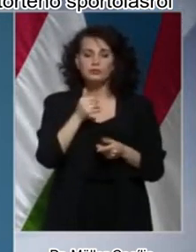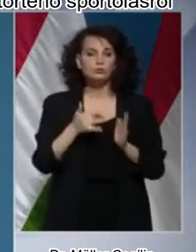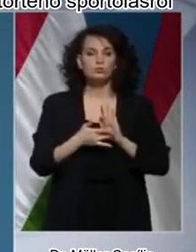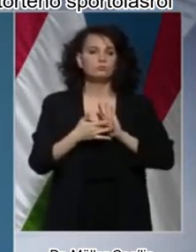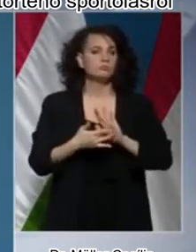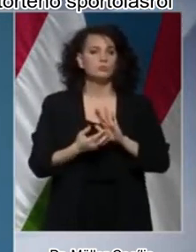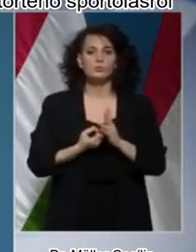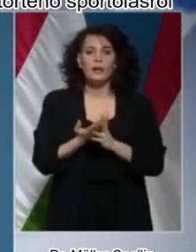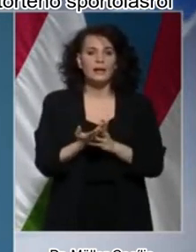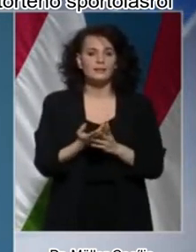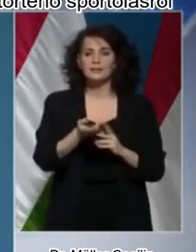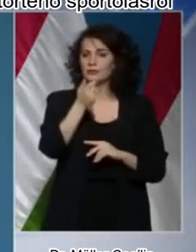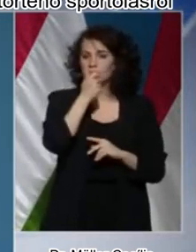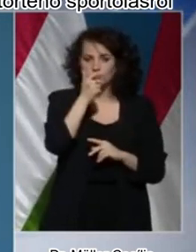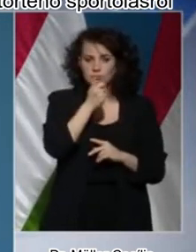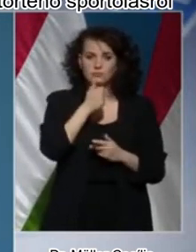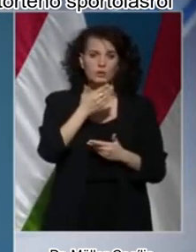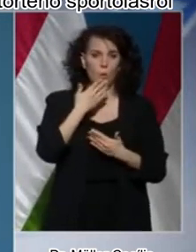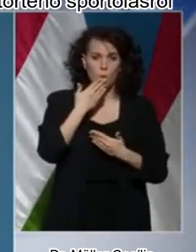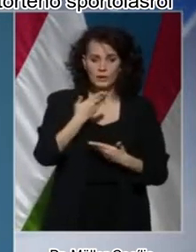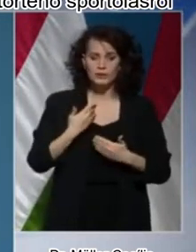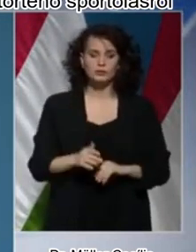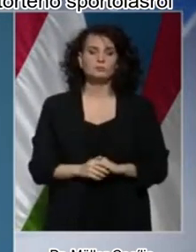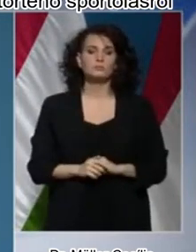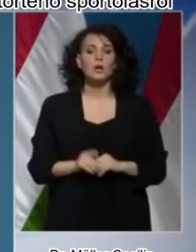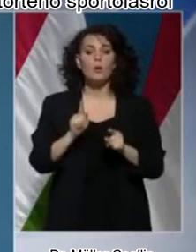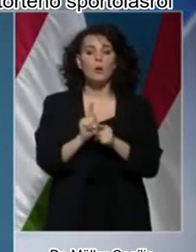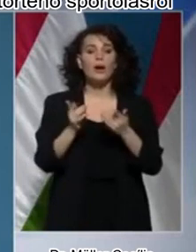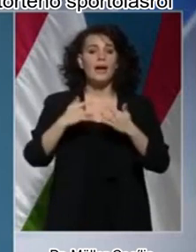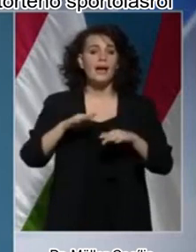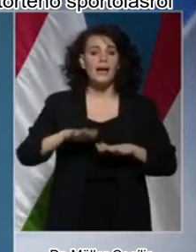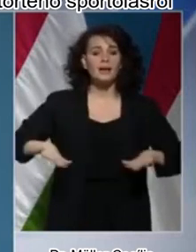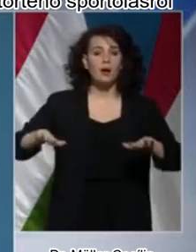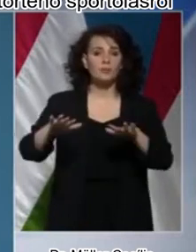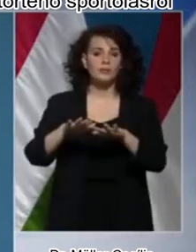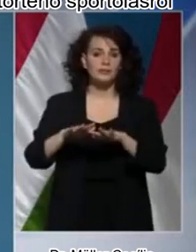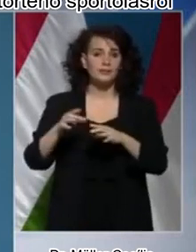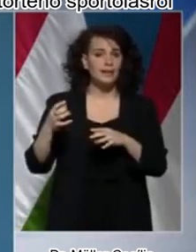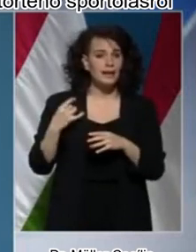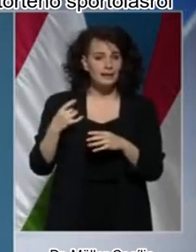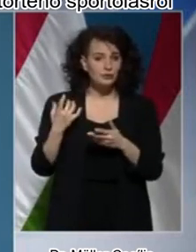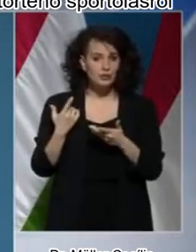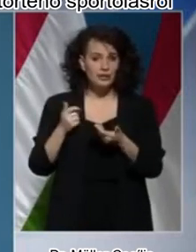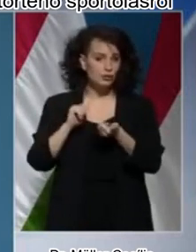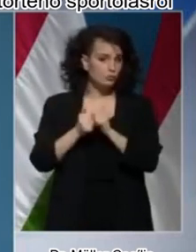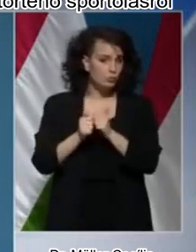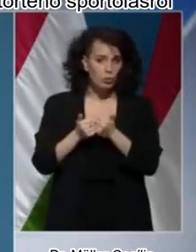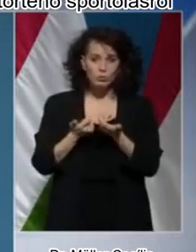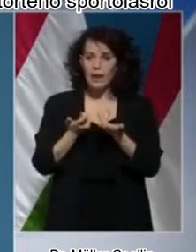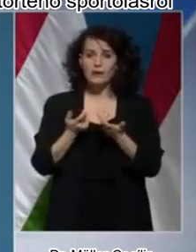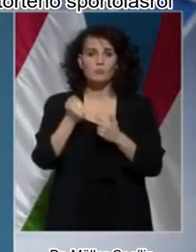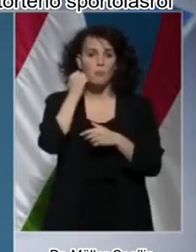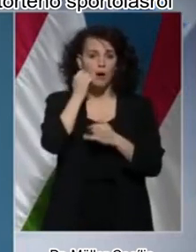tüneteik, nem köhögnek, nem tüsszögnek. Tehát olyan helyeken, ahol egyébként is egészséges a sportolás,